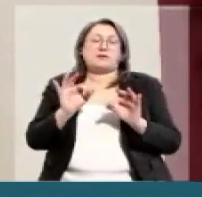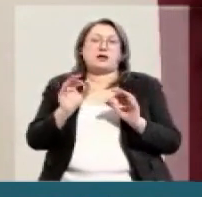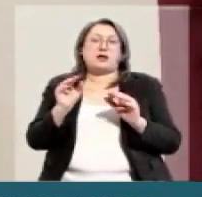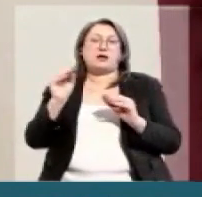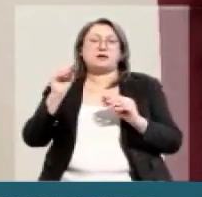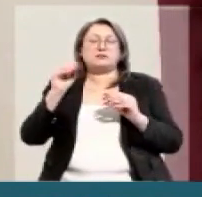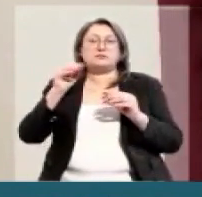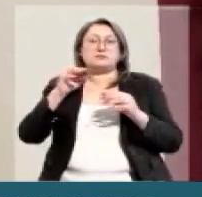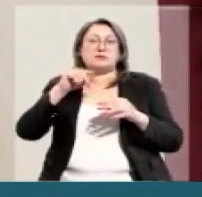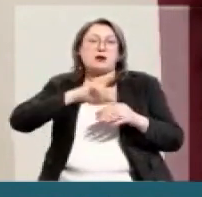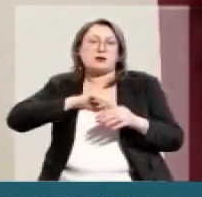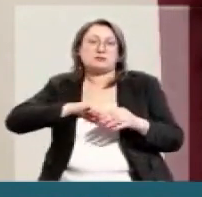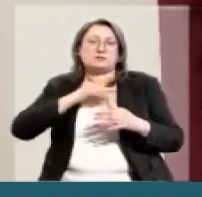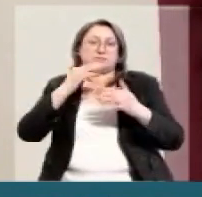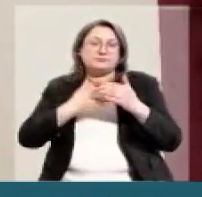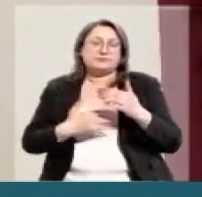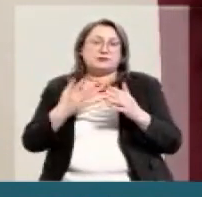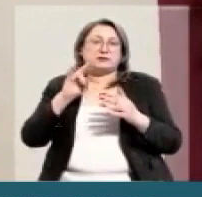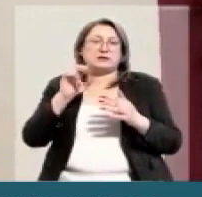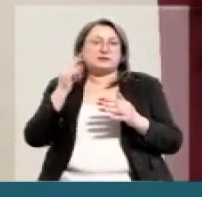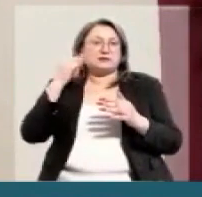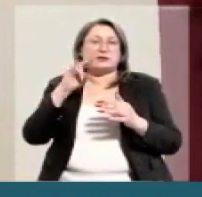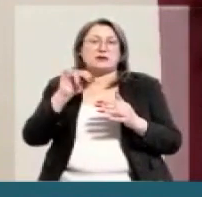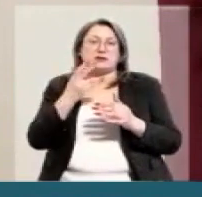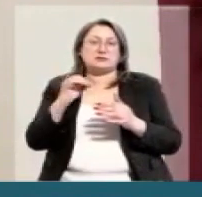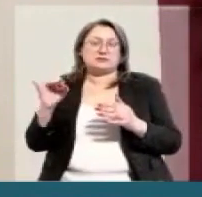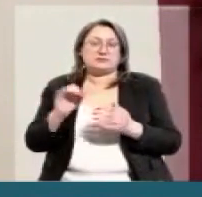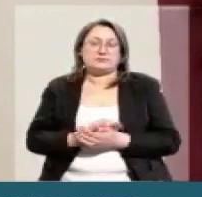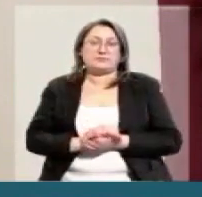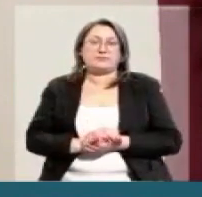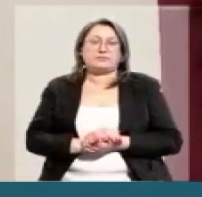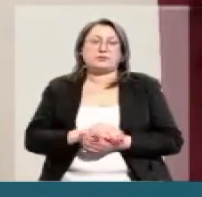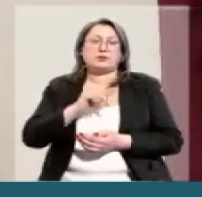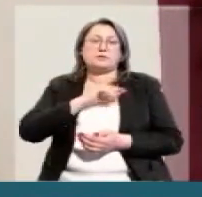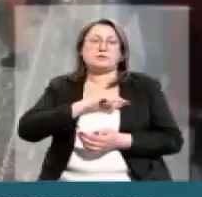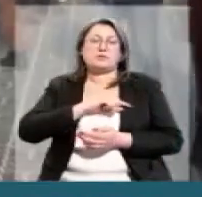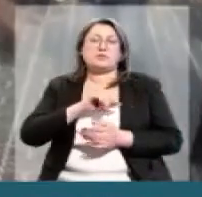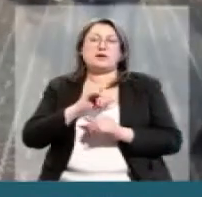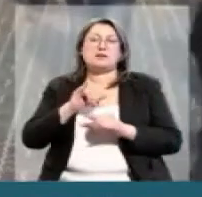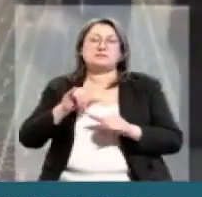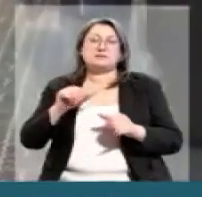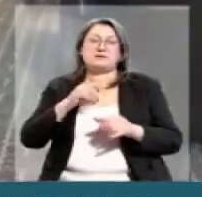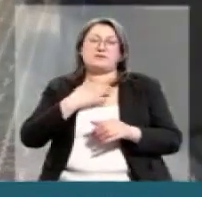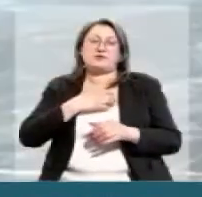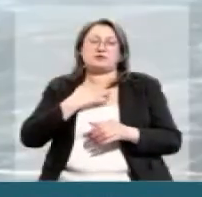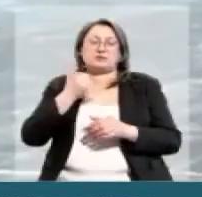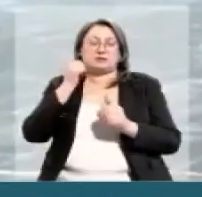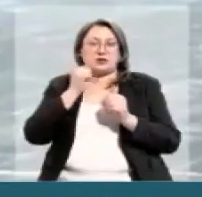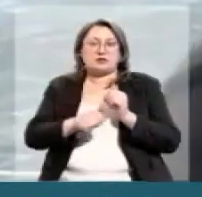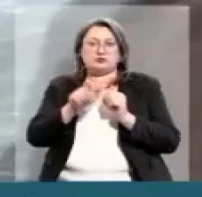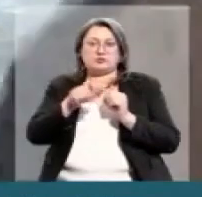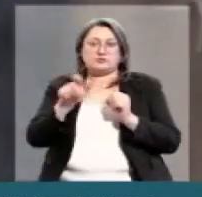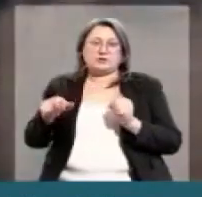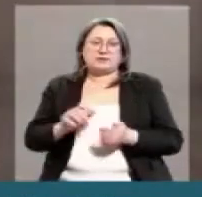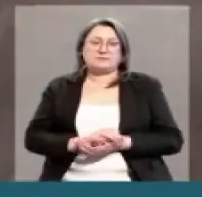даму әрбір азамат үшін маңызды. Осы үшін де қала орталығында мұндай нысанды қою қажет. Бұдан бөлек, мерекелік бағдарлама